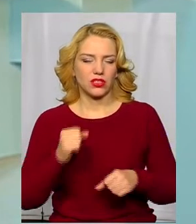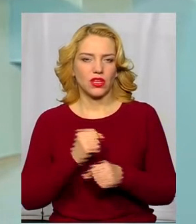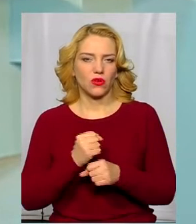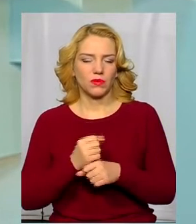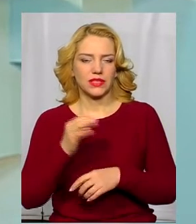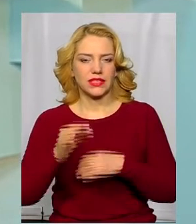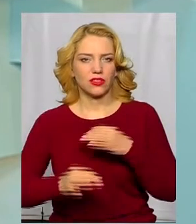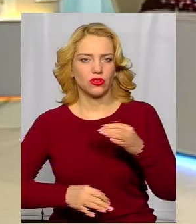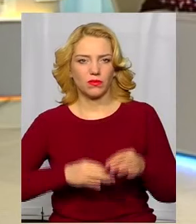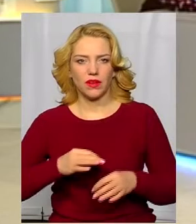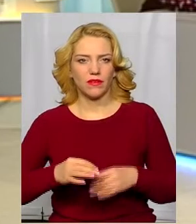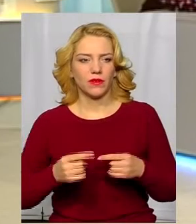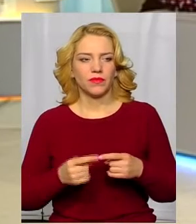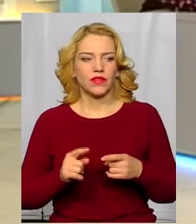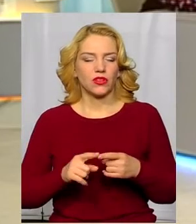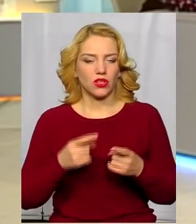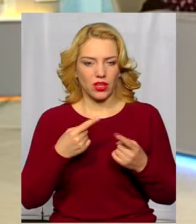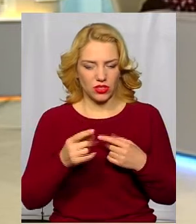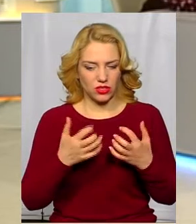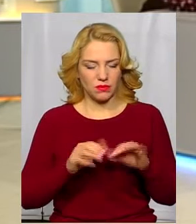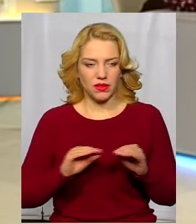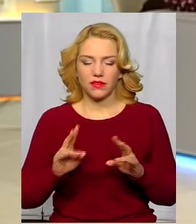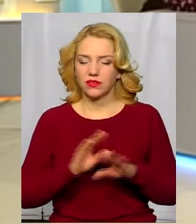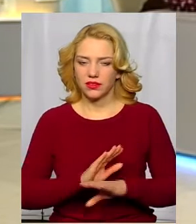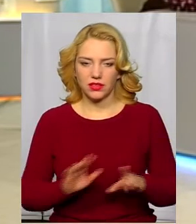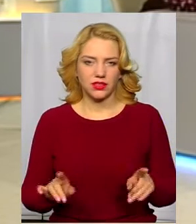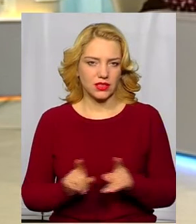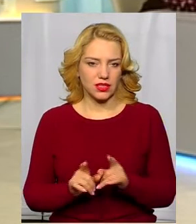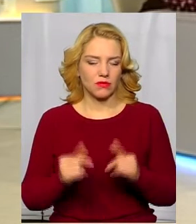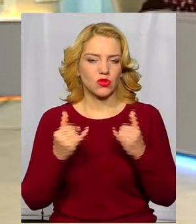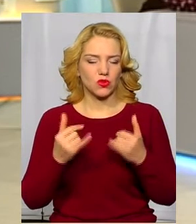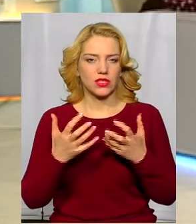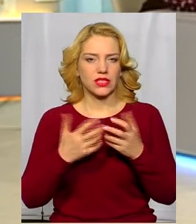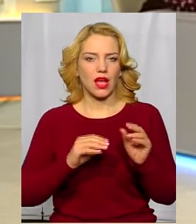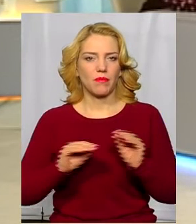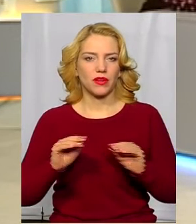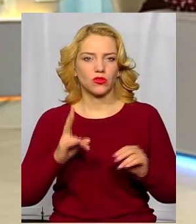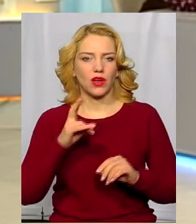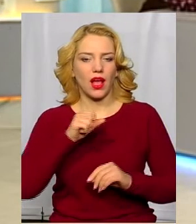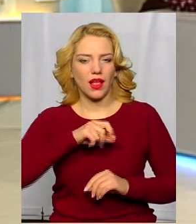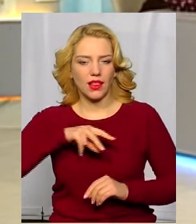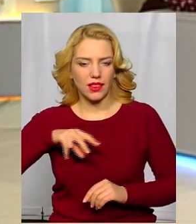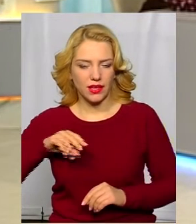при необхідності... Просто іншими приладами це здійснюється? Ні, так само дуже сучасна апаратура, але